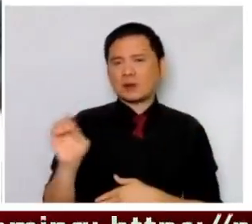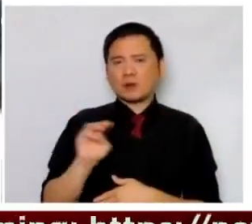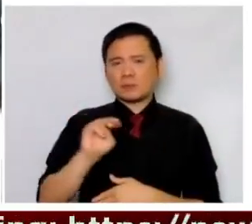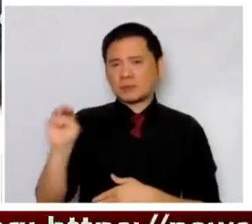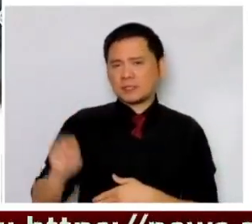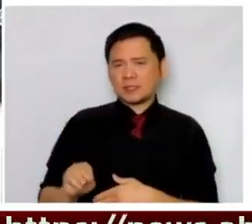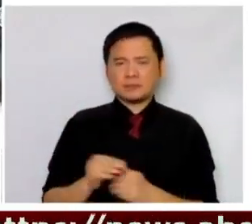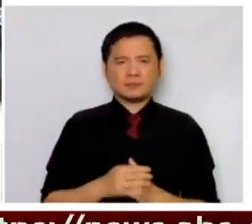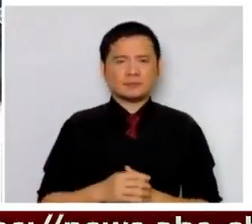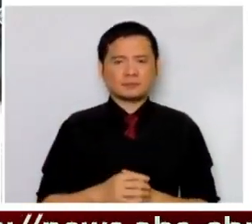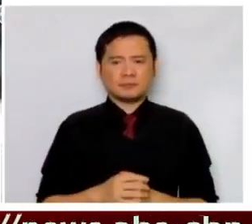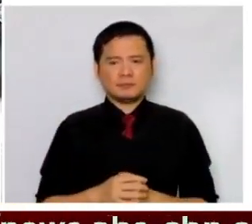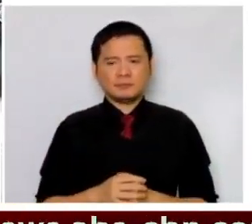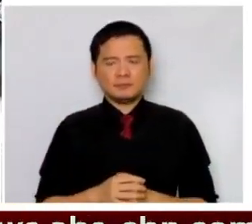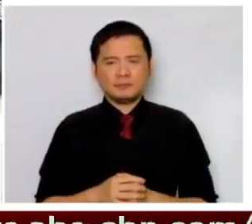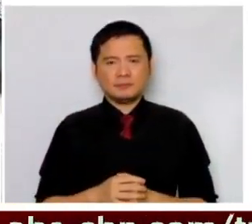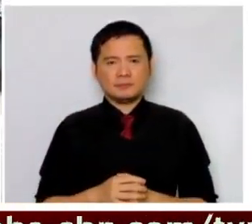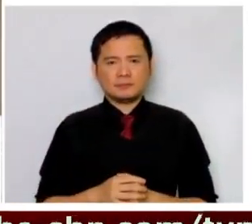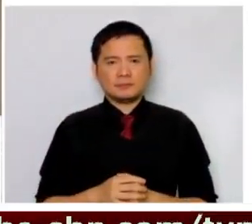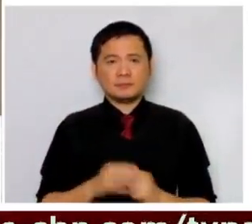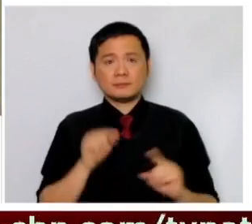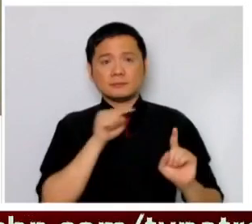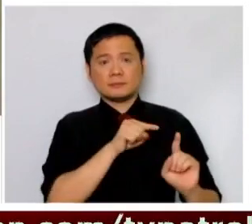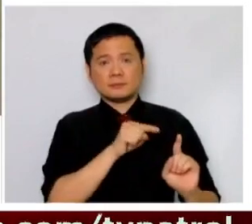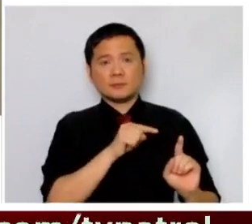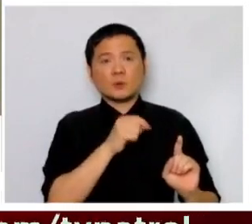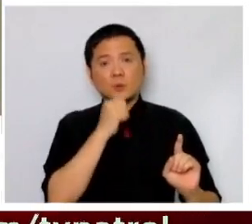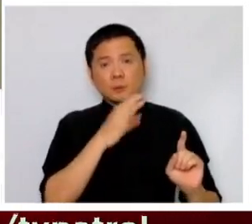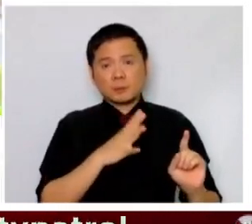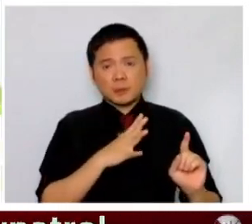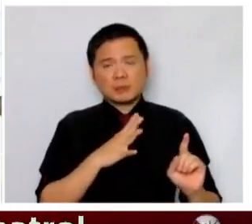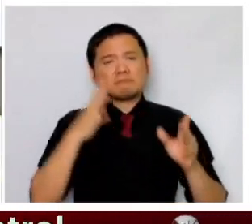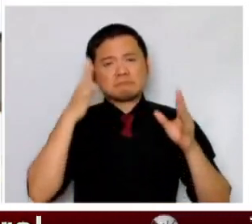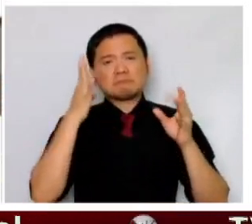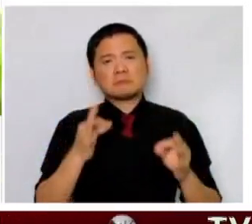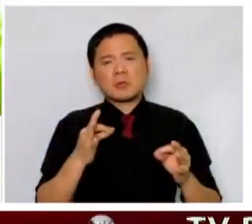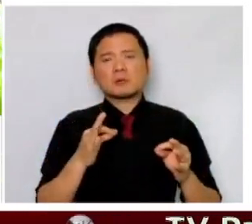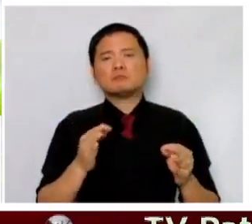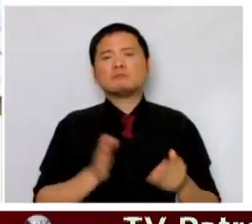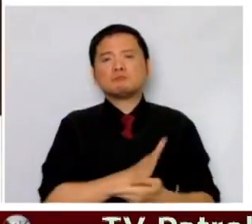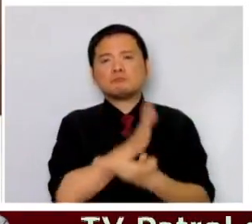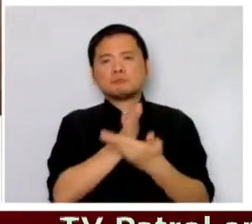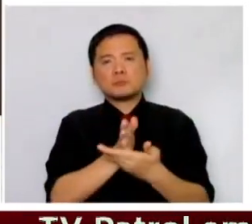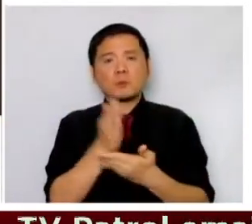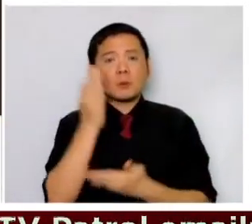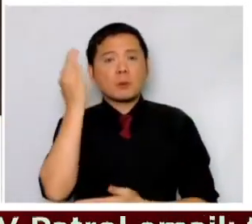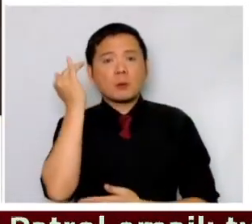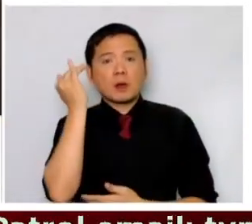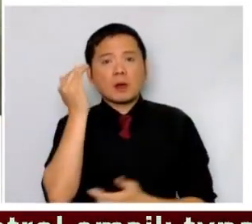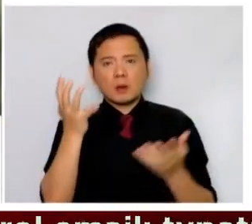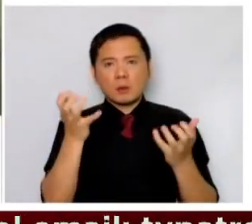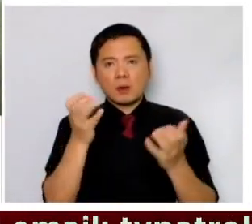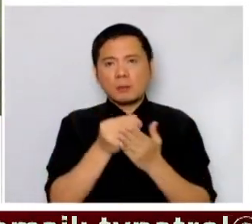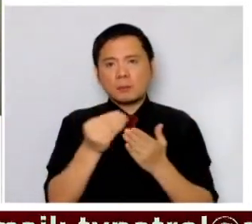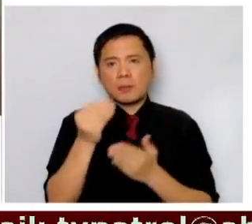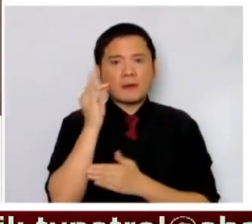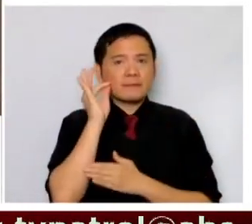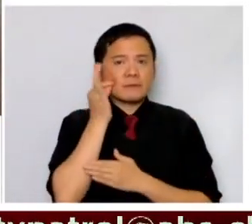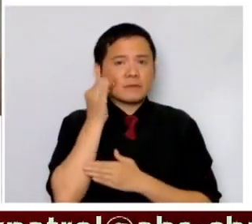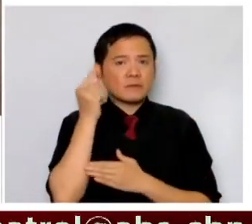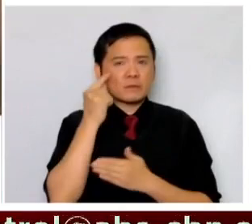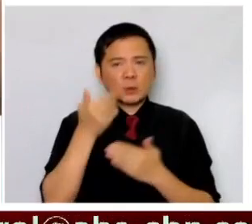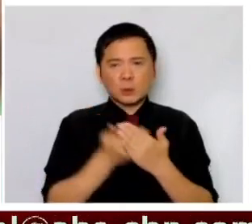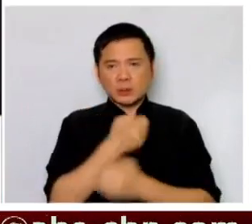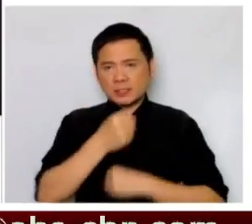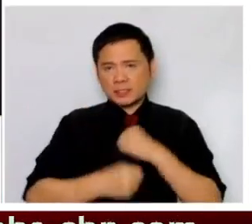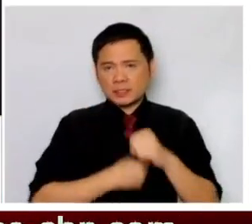mga matiyagang nakipagsiksikan si Aling Alicia para makabili ng mga prutas para sa bagong taon. Giit niya, maingat pa rin